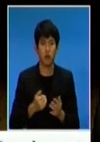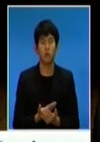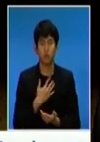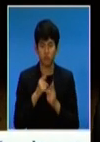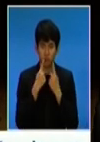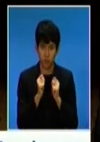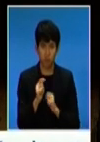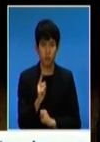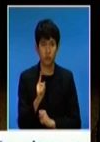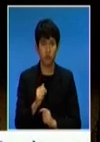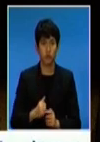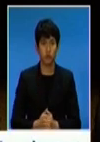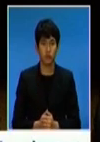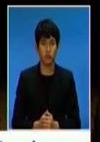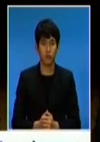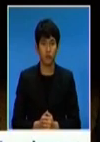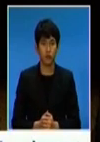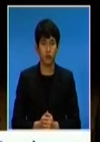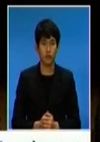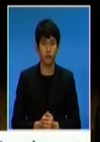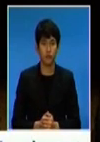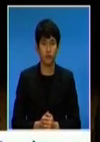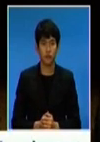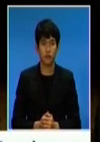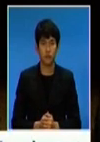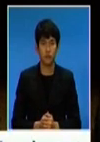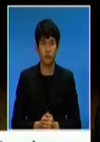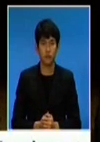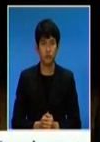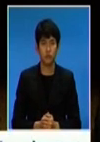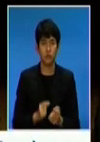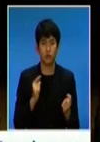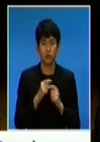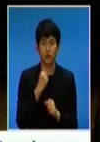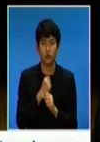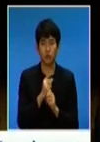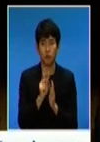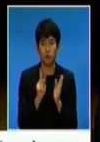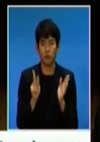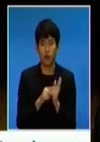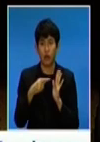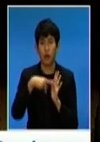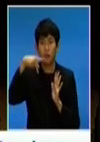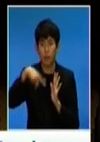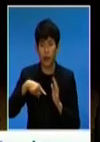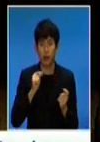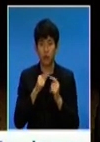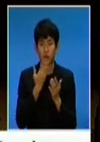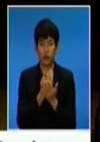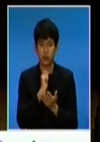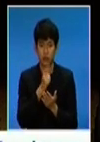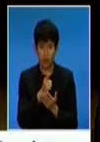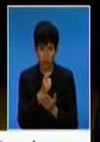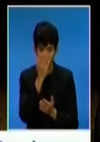างนี้ครับว่าในเรื่องของความทางแพ่งเรื่องค่าเสียหายอยู่